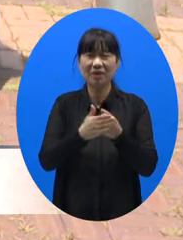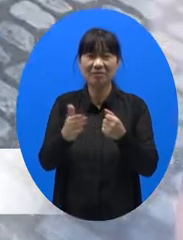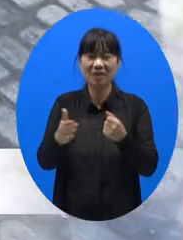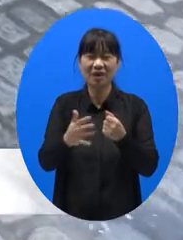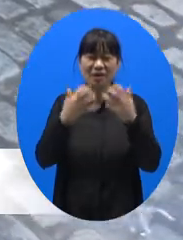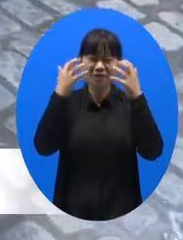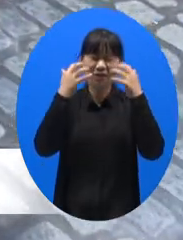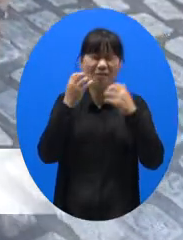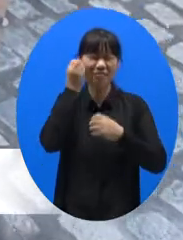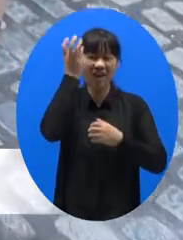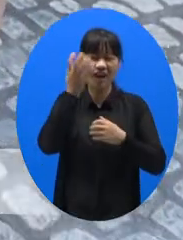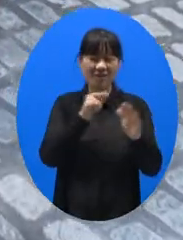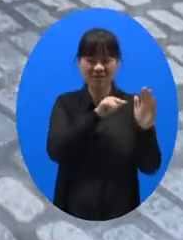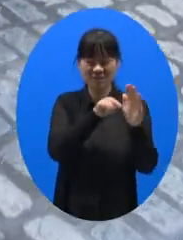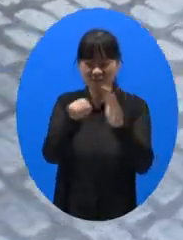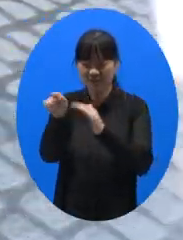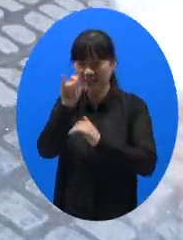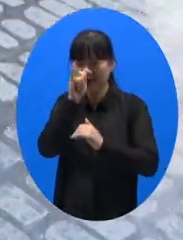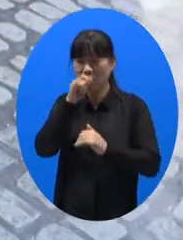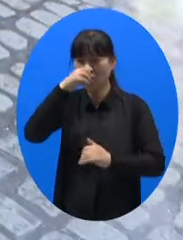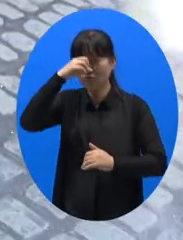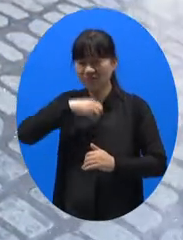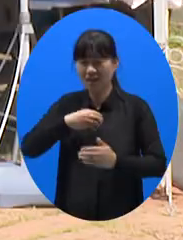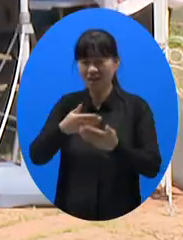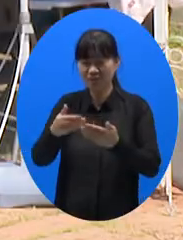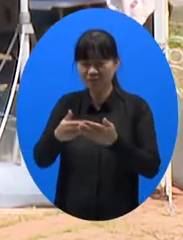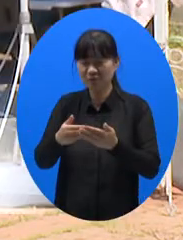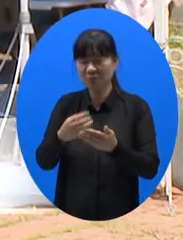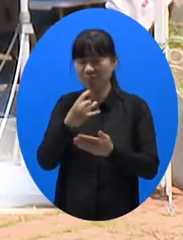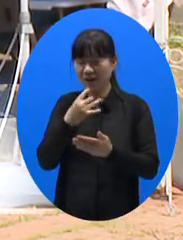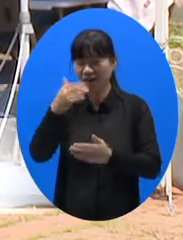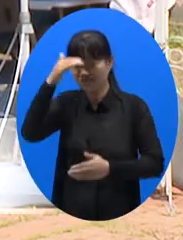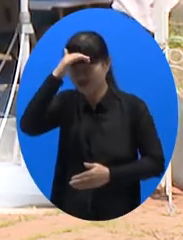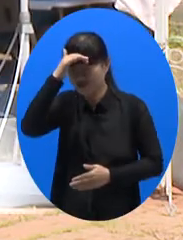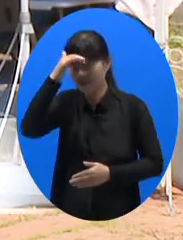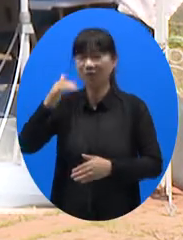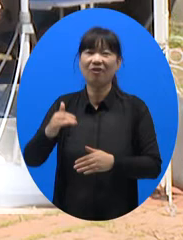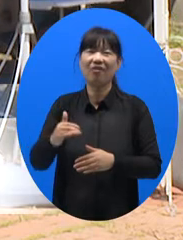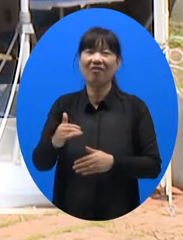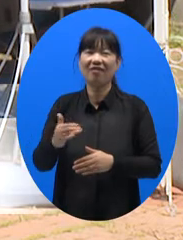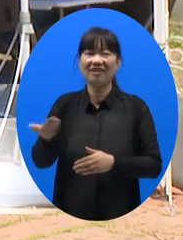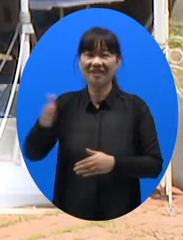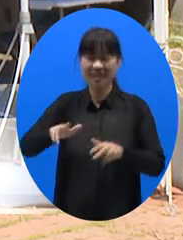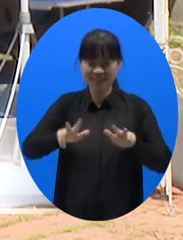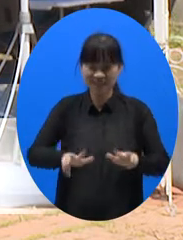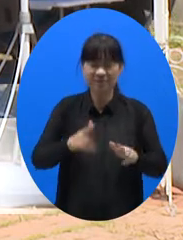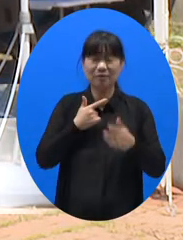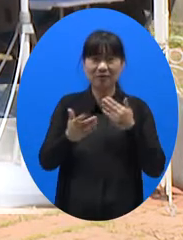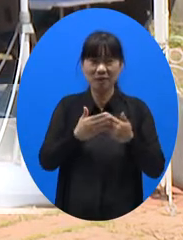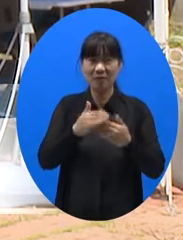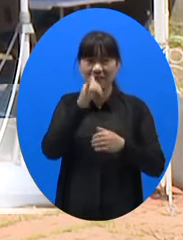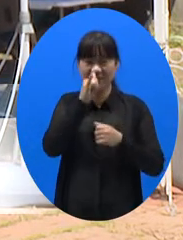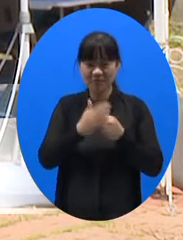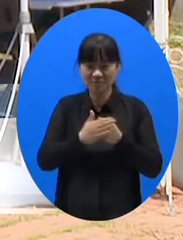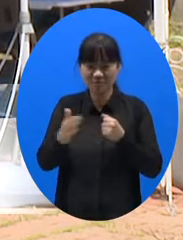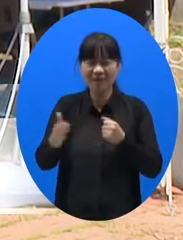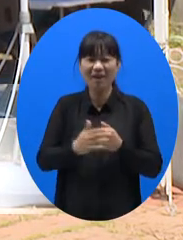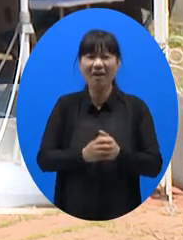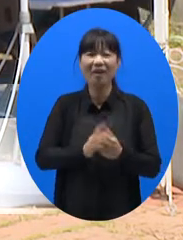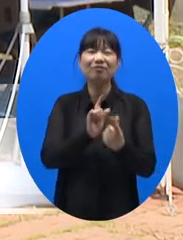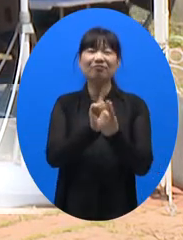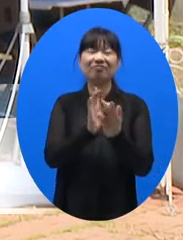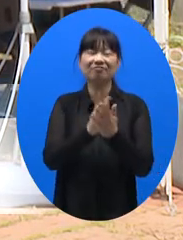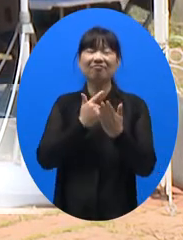모르고 구석구석을 누빕니다. 그냥 미술관은 그냥 보기만 하는 것 같은데 재밌게 체험도 하고